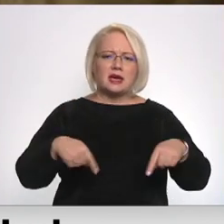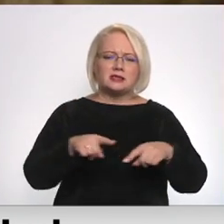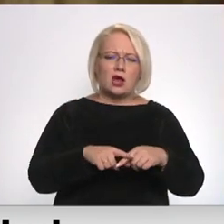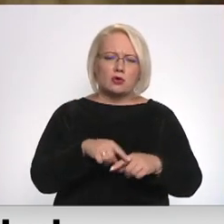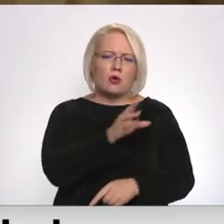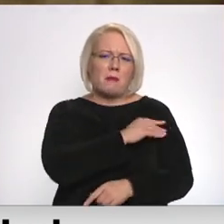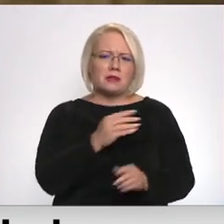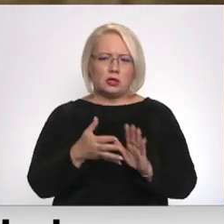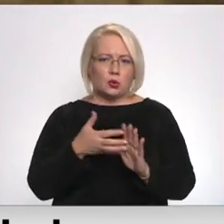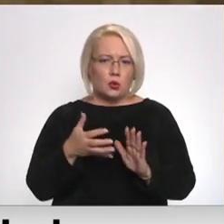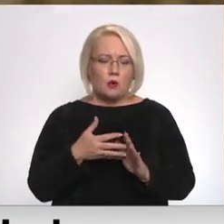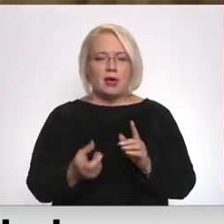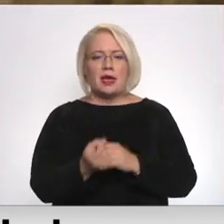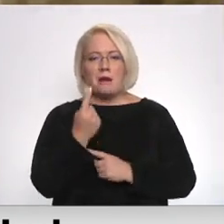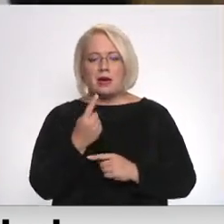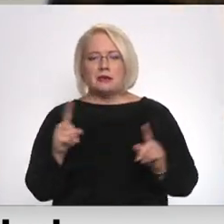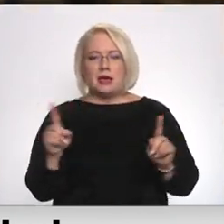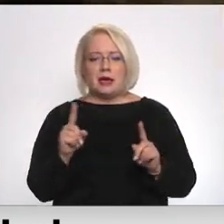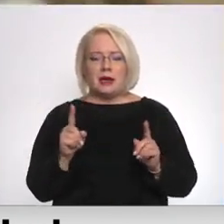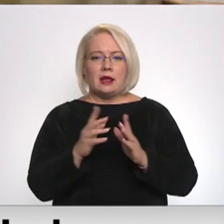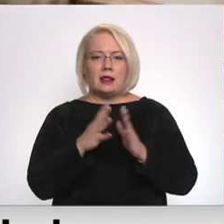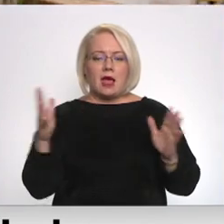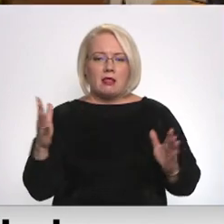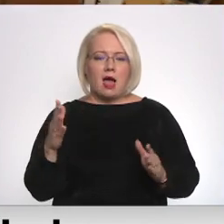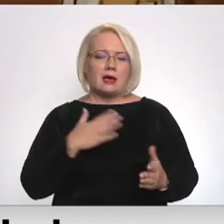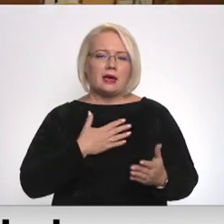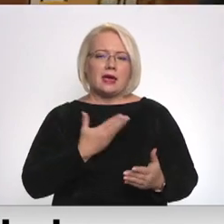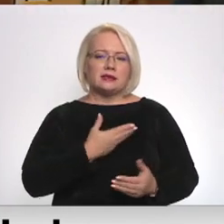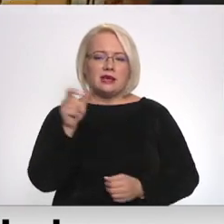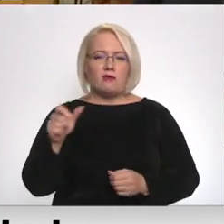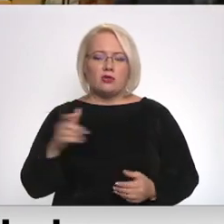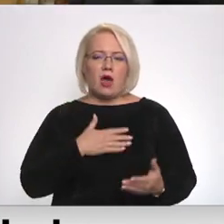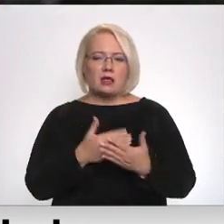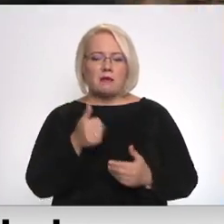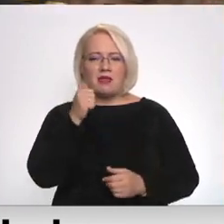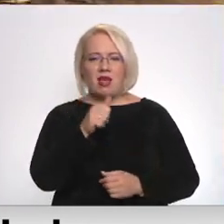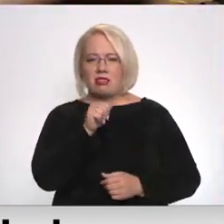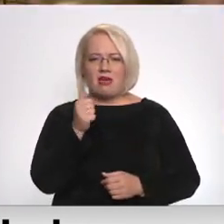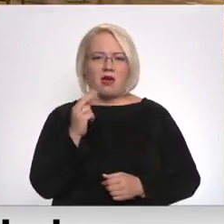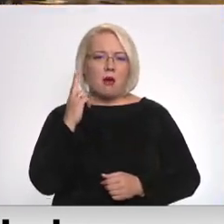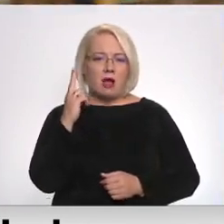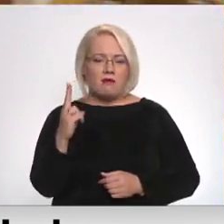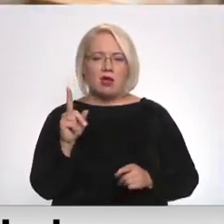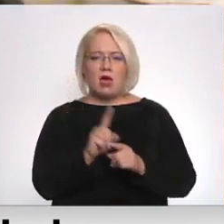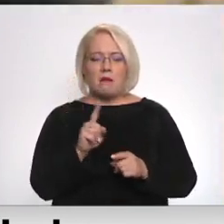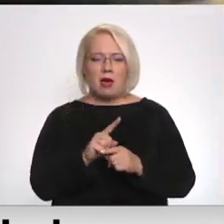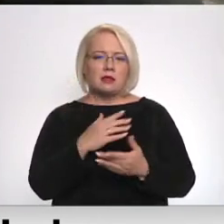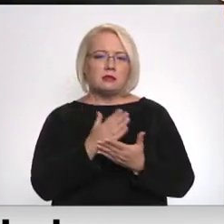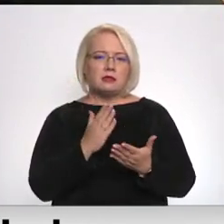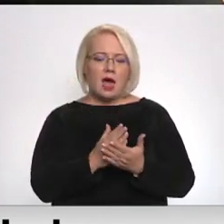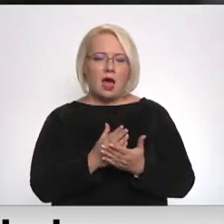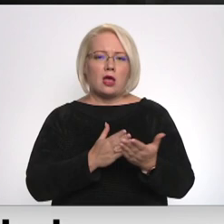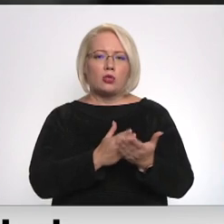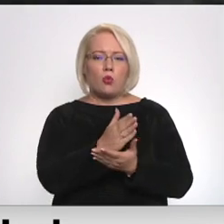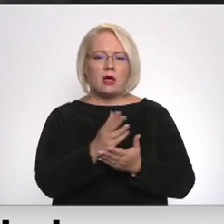kapacitātes trūkumu. Iemesli varētu būt iespējami lielāka vēlētāja aktivitāte, ko gan droši vēl nevar apgalvot. Tāpat daļa dodoties vēlēt, vēl